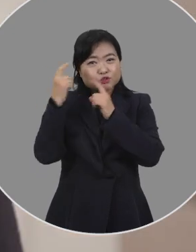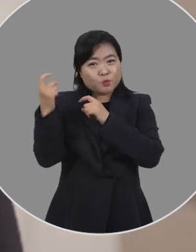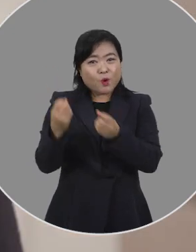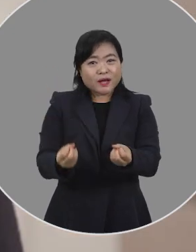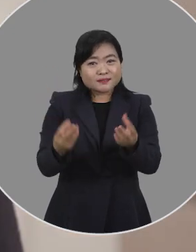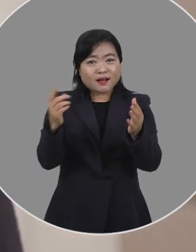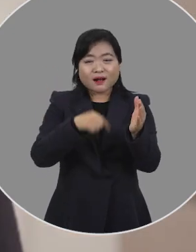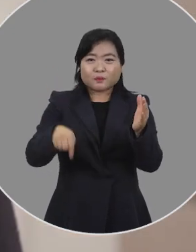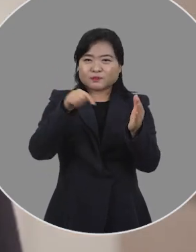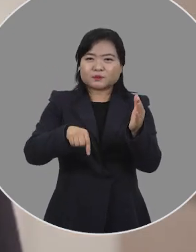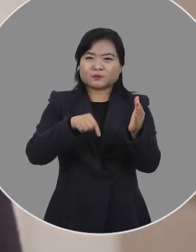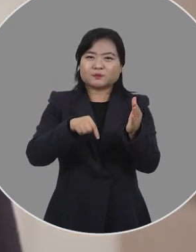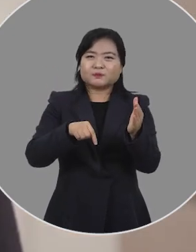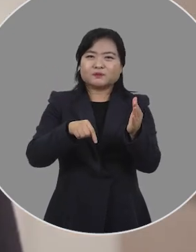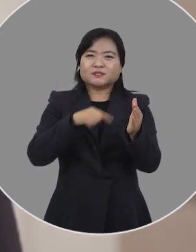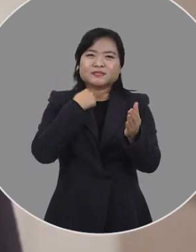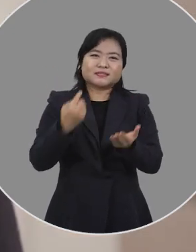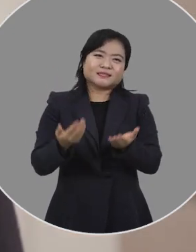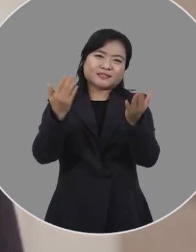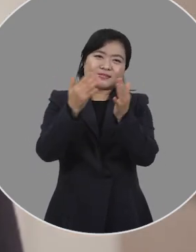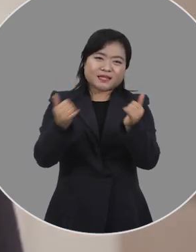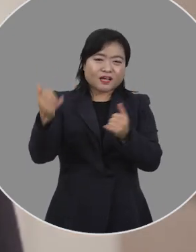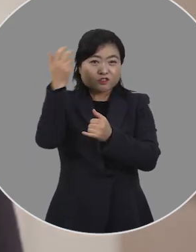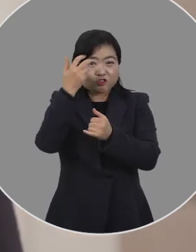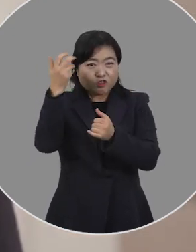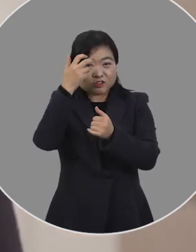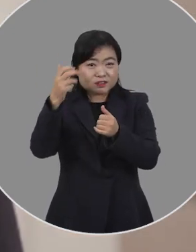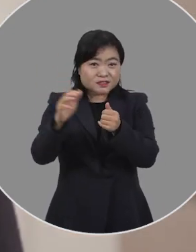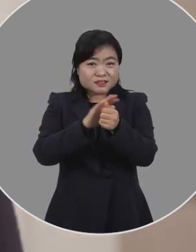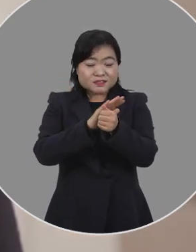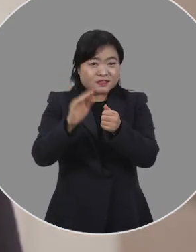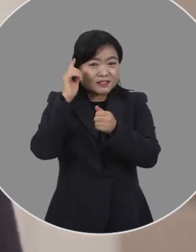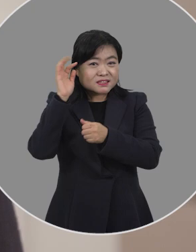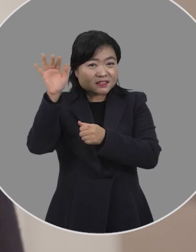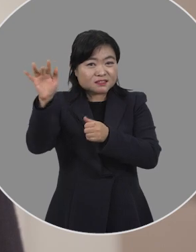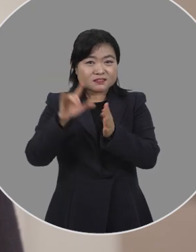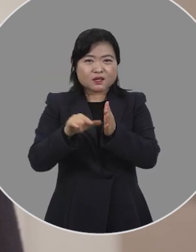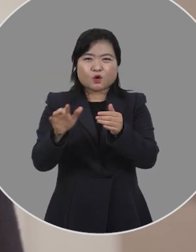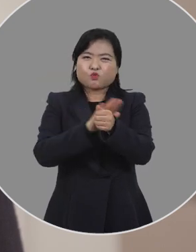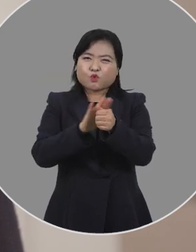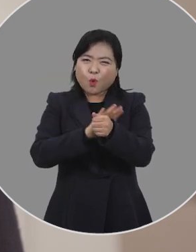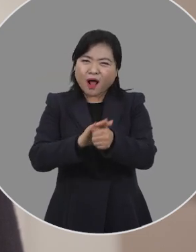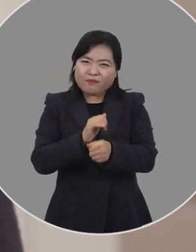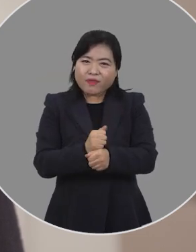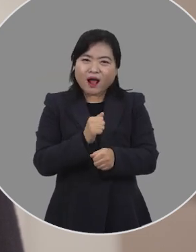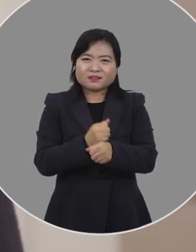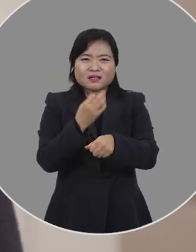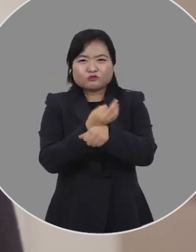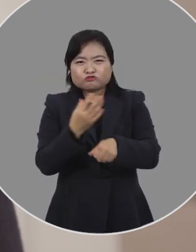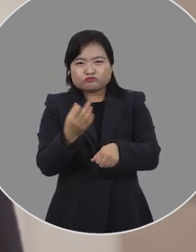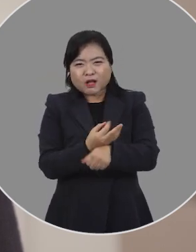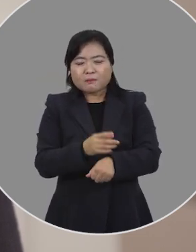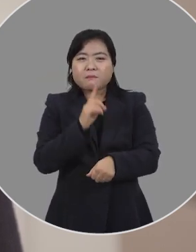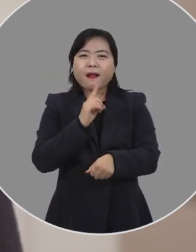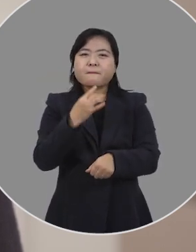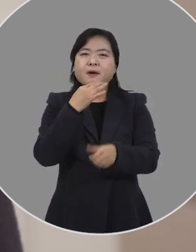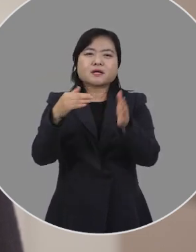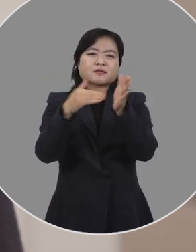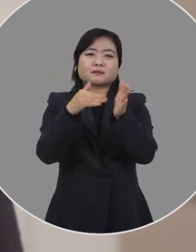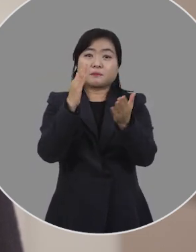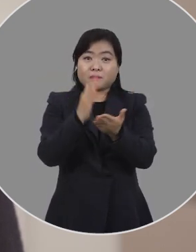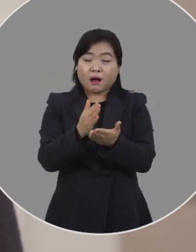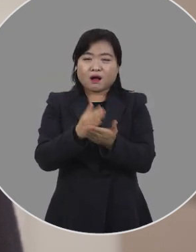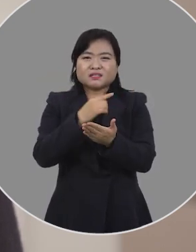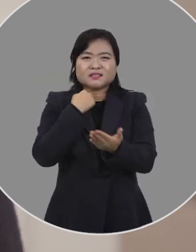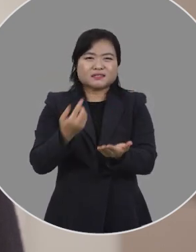추모 행사 가운데서도 이게 희생자들의 이제 넋을 기릴 때 사실은 그냥 뭐 위로한다 뭐 이런 단순한 표현에 그치지 않고